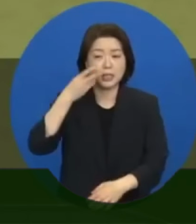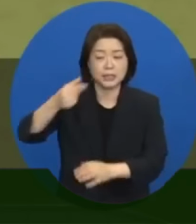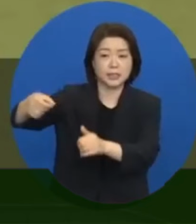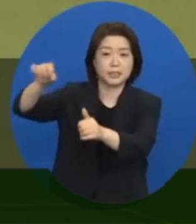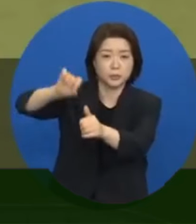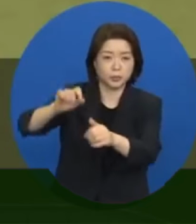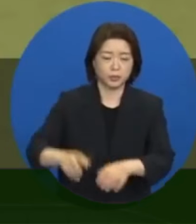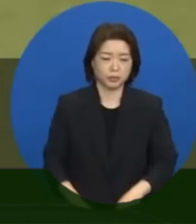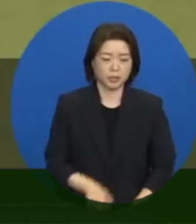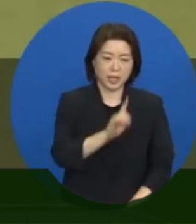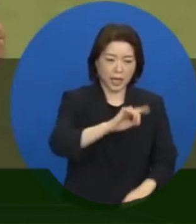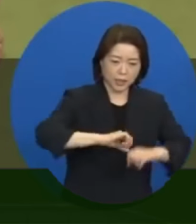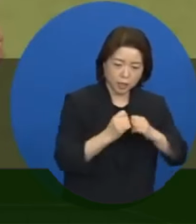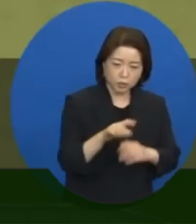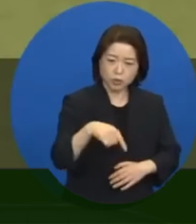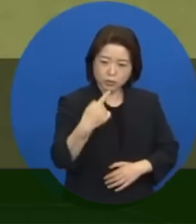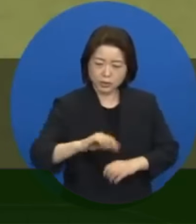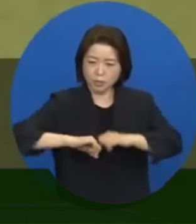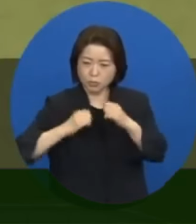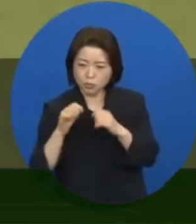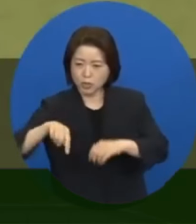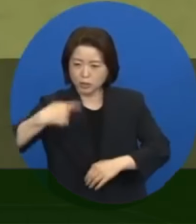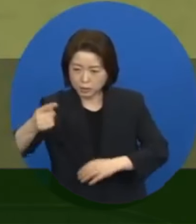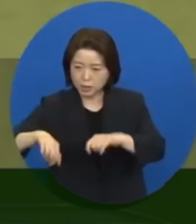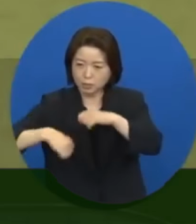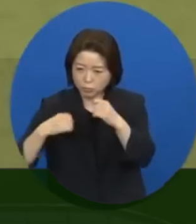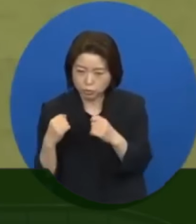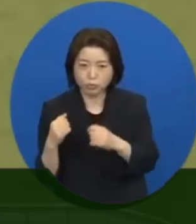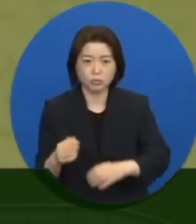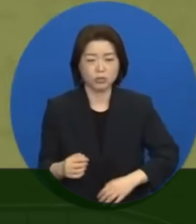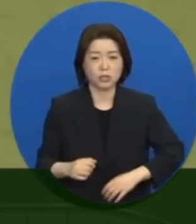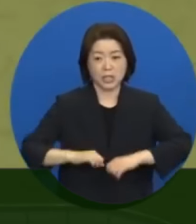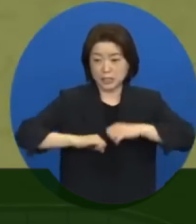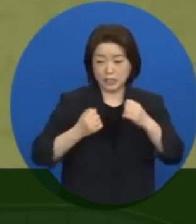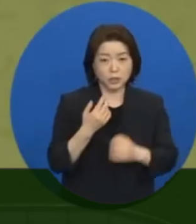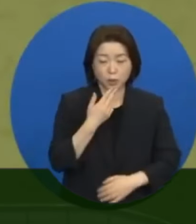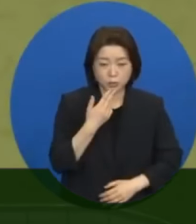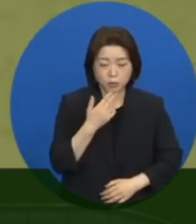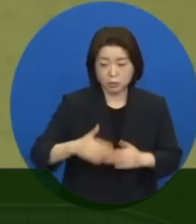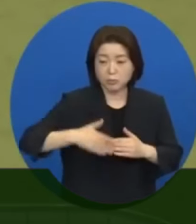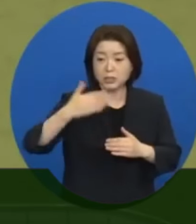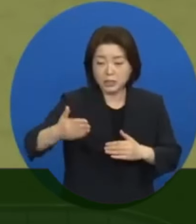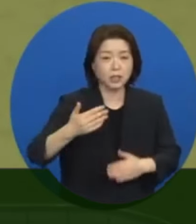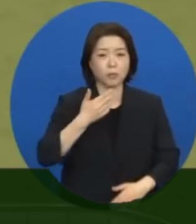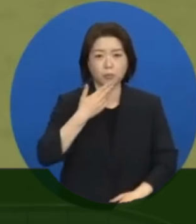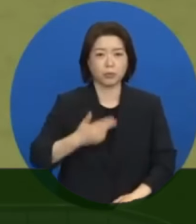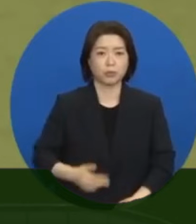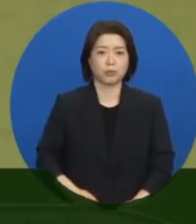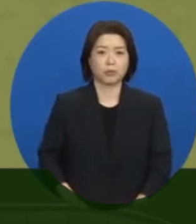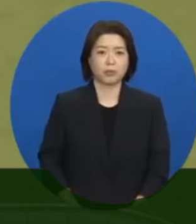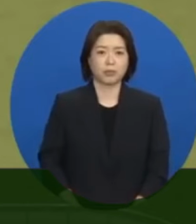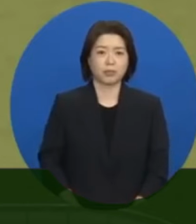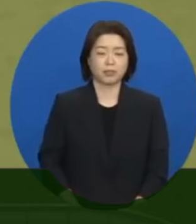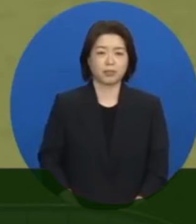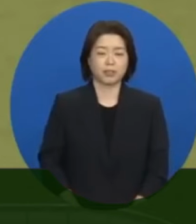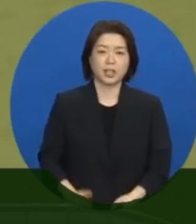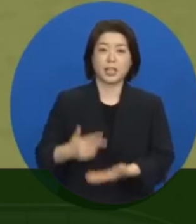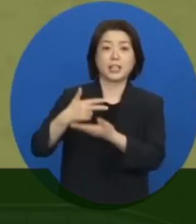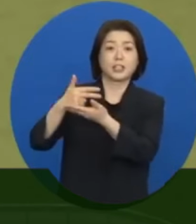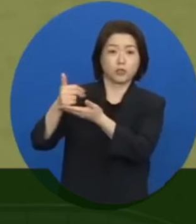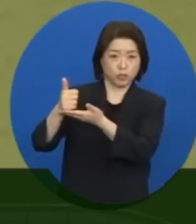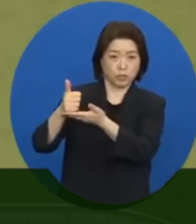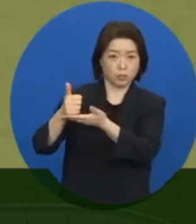알려주시고 그다음에 순종하면 그다음을 알려주시고 순종하지 않으면 진행이 한다는 겁니다 진행이 주님은